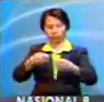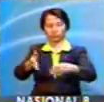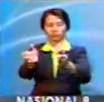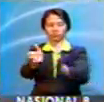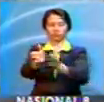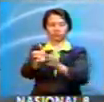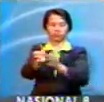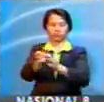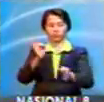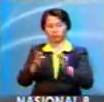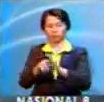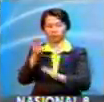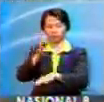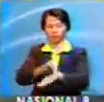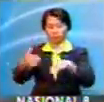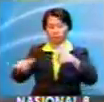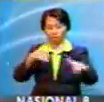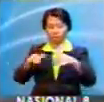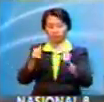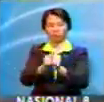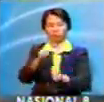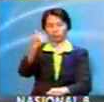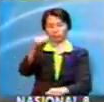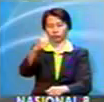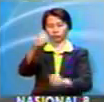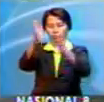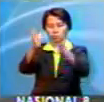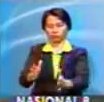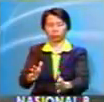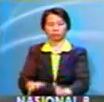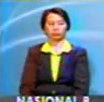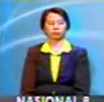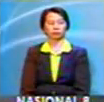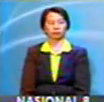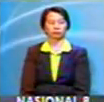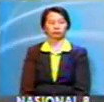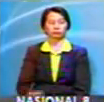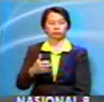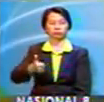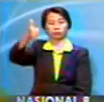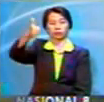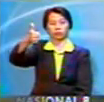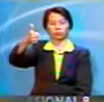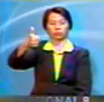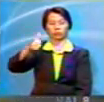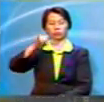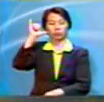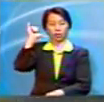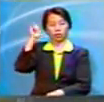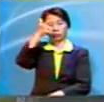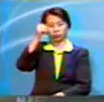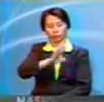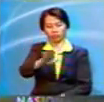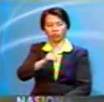pujian meskipun terpaksa beraksi dengan 10 pemain. Kemenangan malam ini adalah kerana